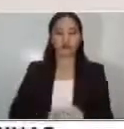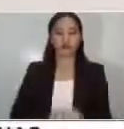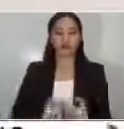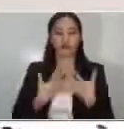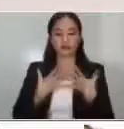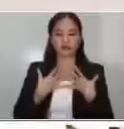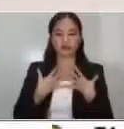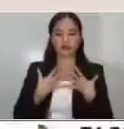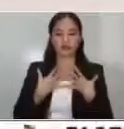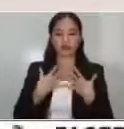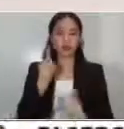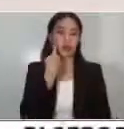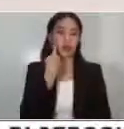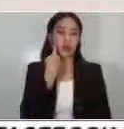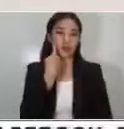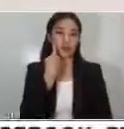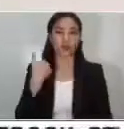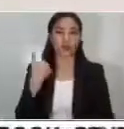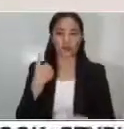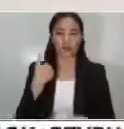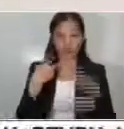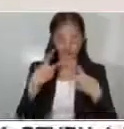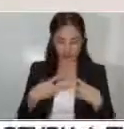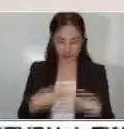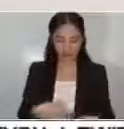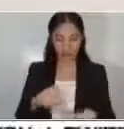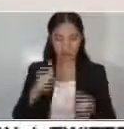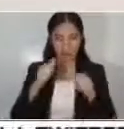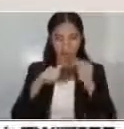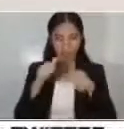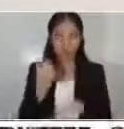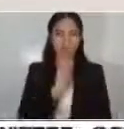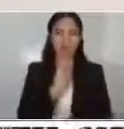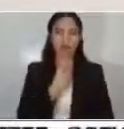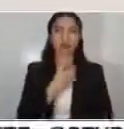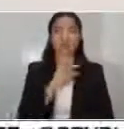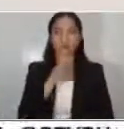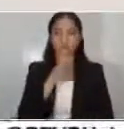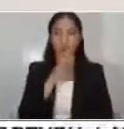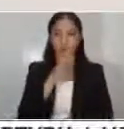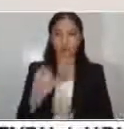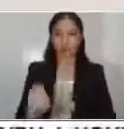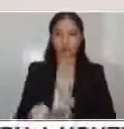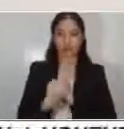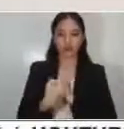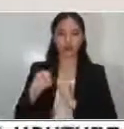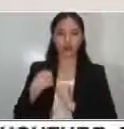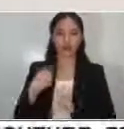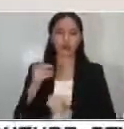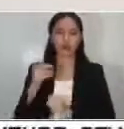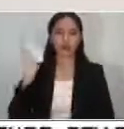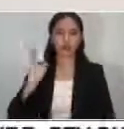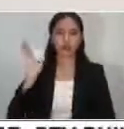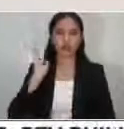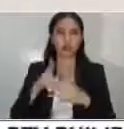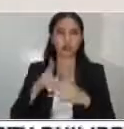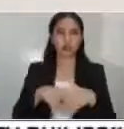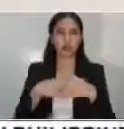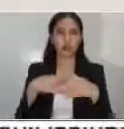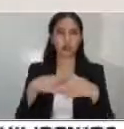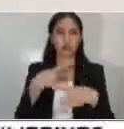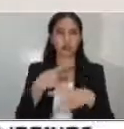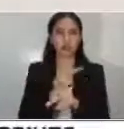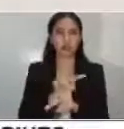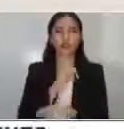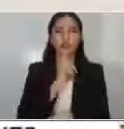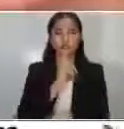ng hirap na darating sa buhay mo, labanan mo. Kasi darating ang panahon, ibibigay sa iyo ng Panginoong Diyos